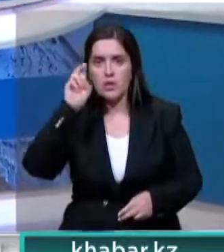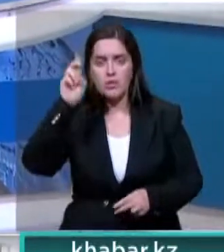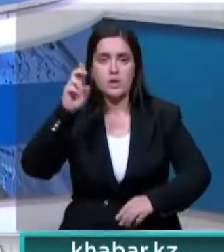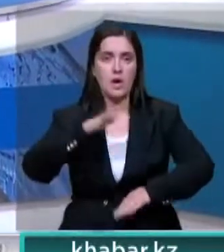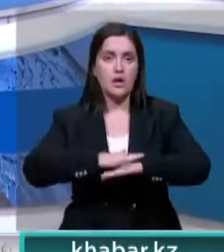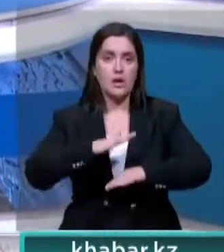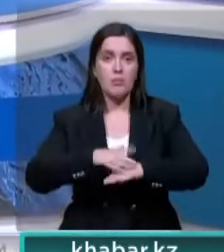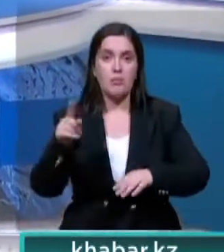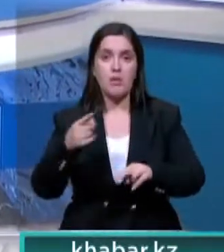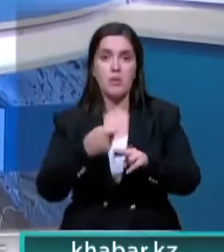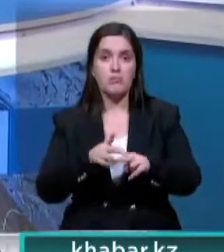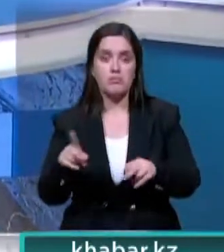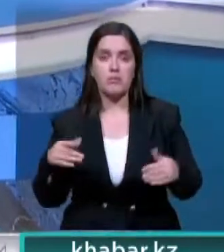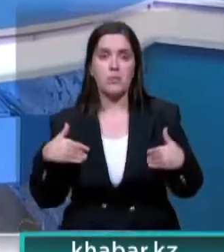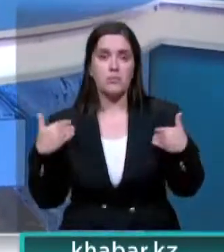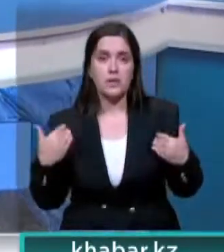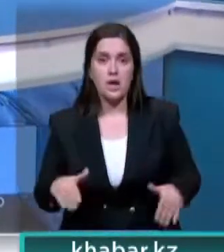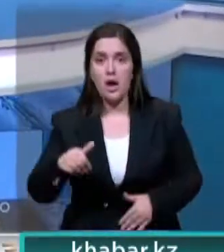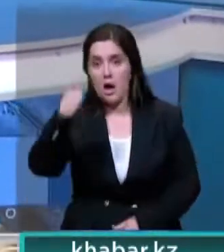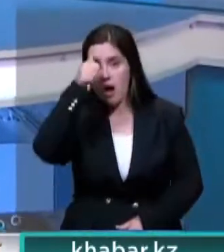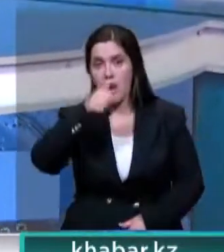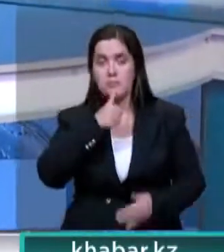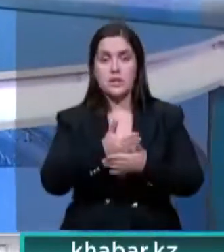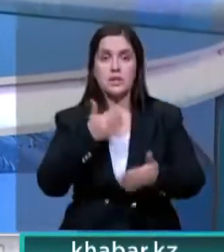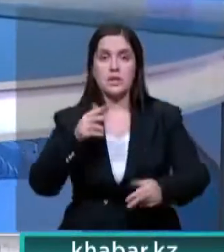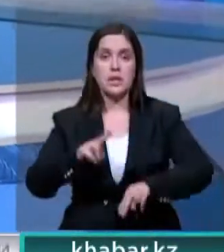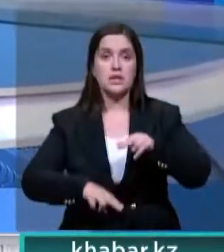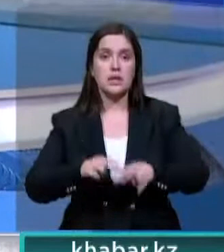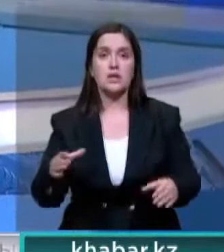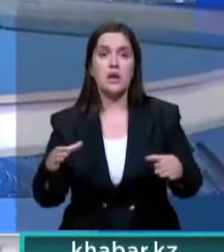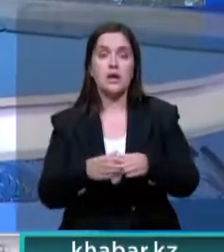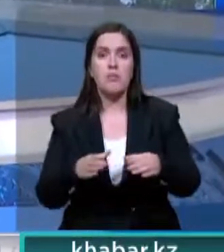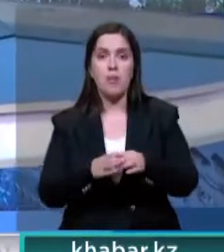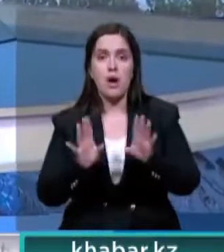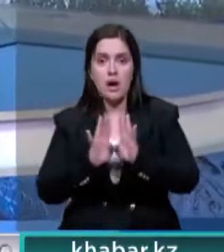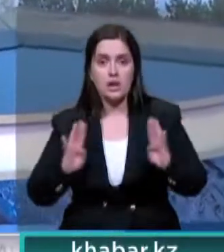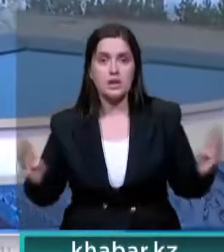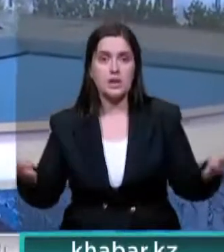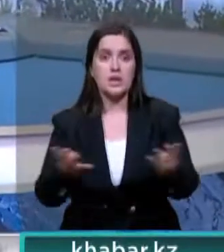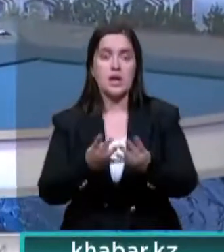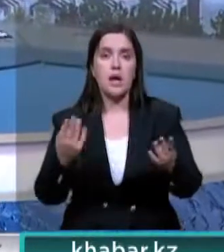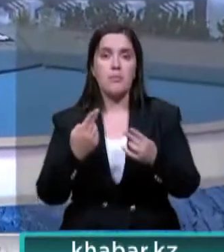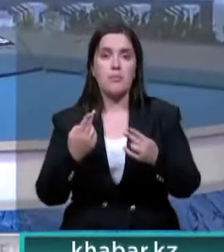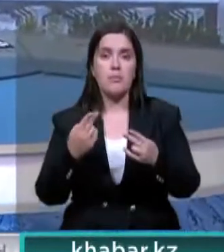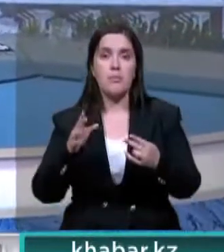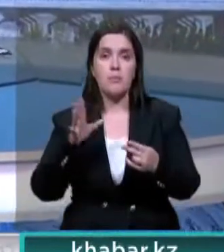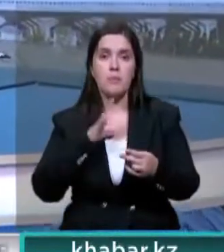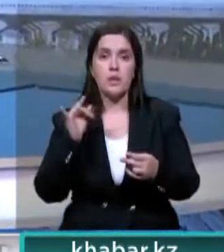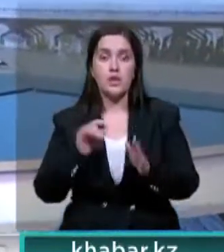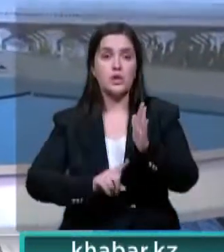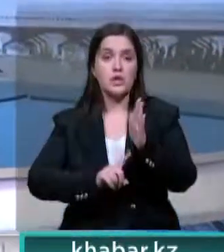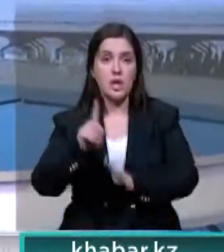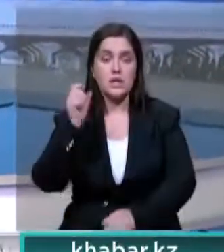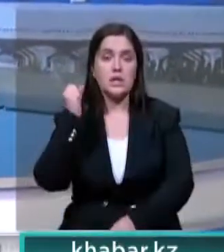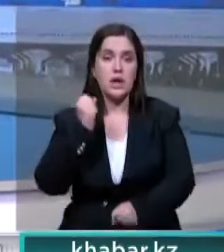обращались в Акимат, но даже там оказались бессильны. А месяц назад строительная компания оградила участок высокими